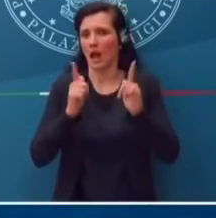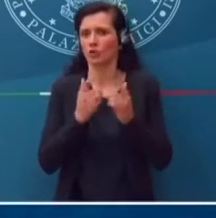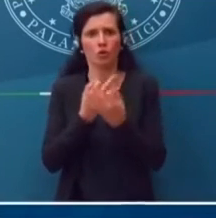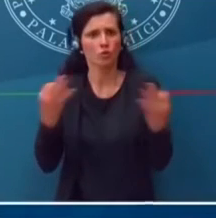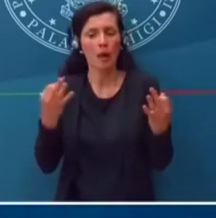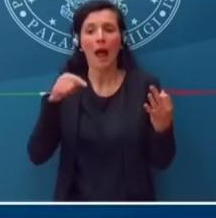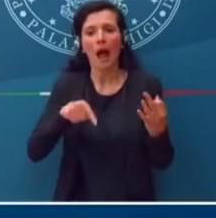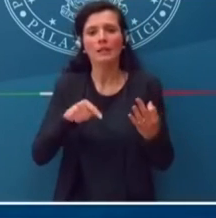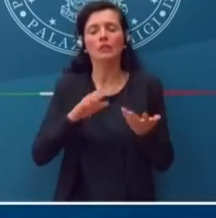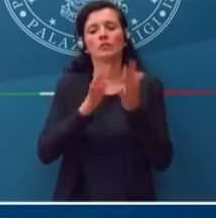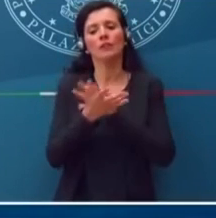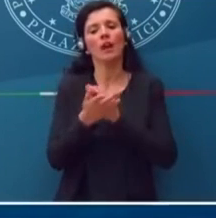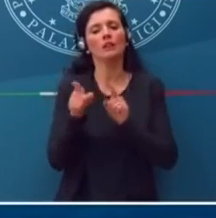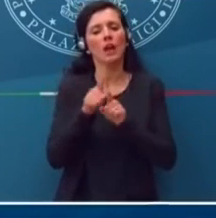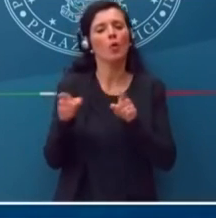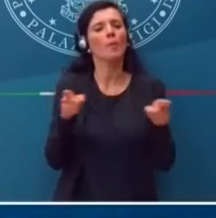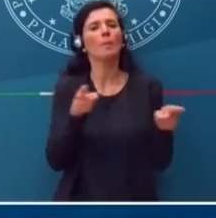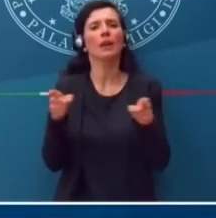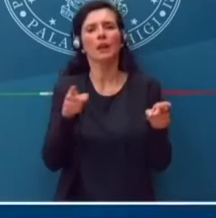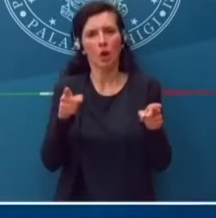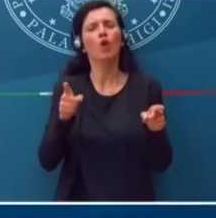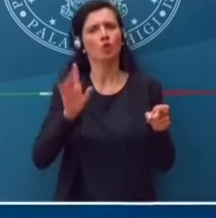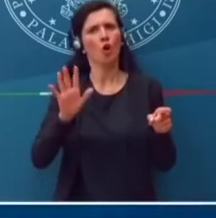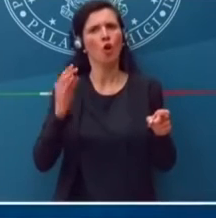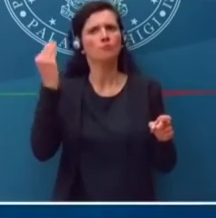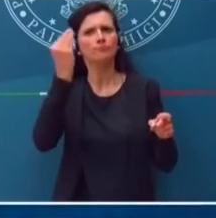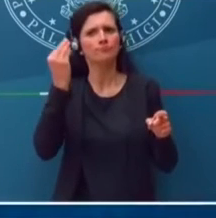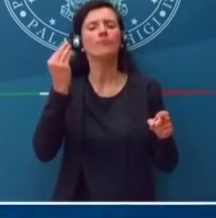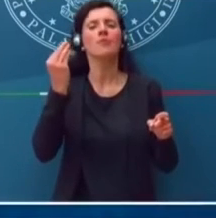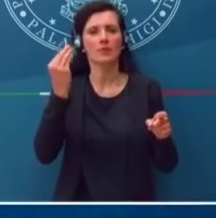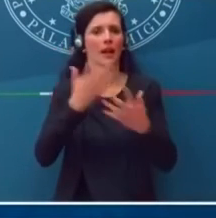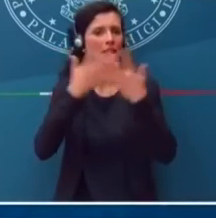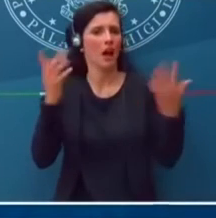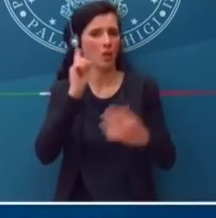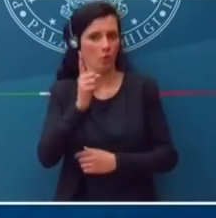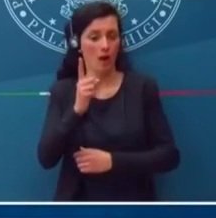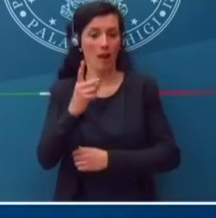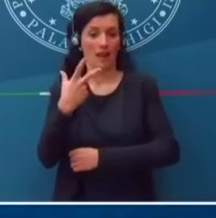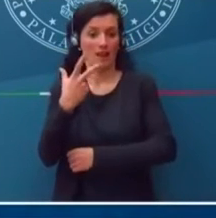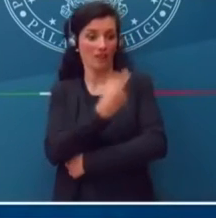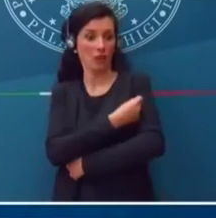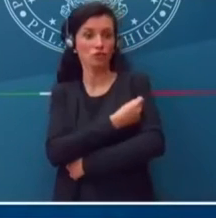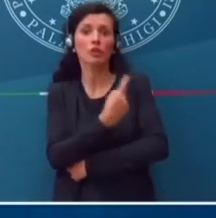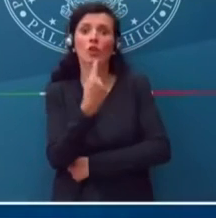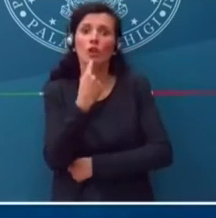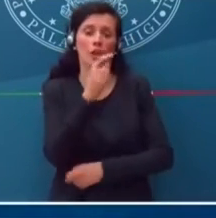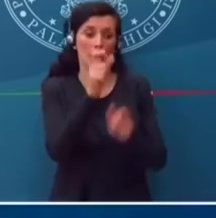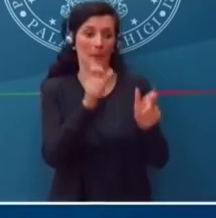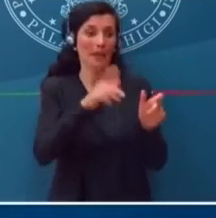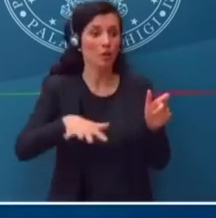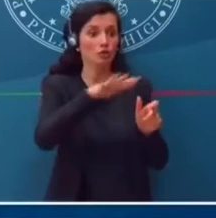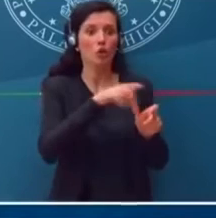fase dirimente, nel senso che è chiaro che vaccinare le persone che hanno, si trovano nelle